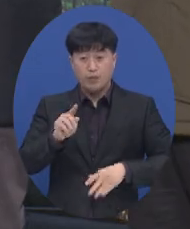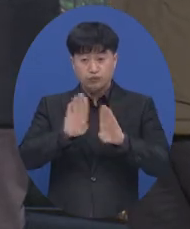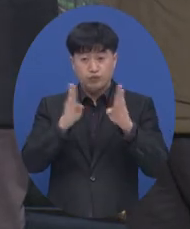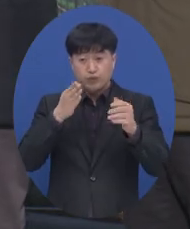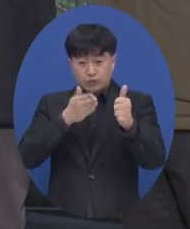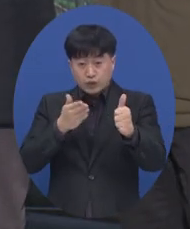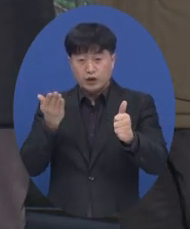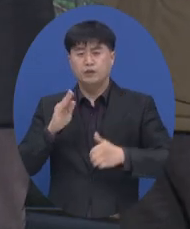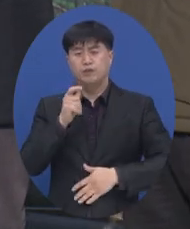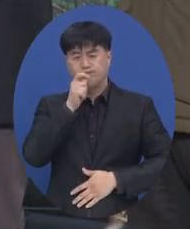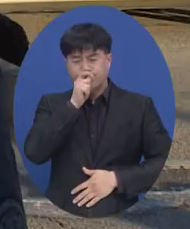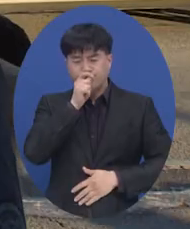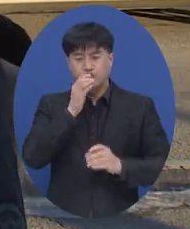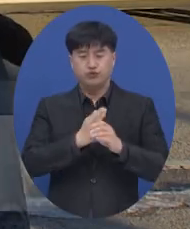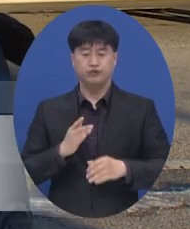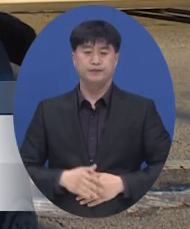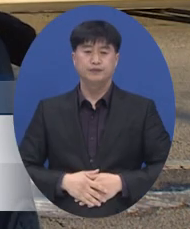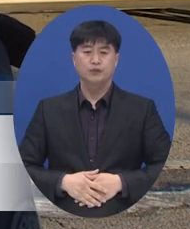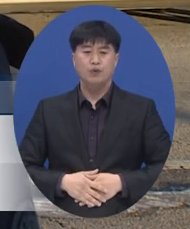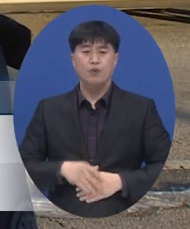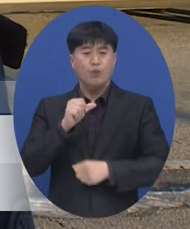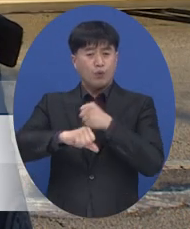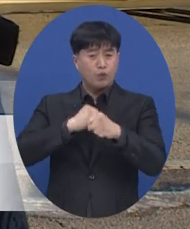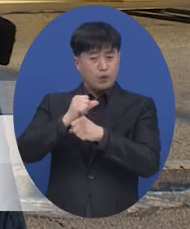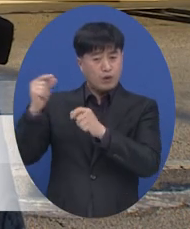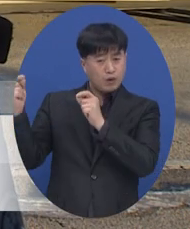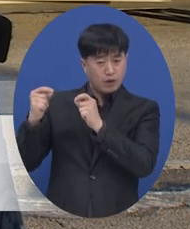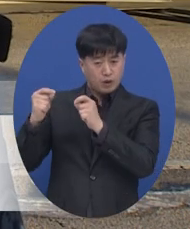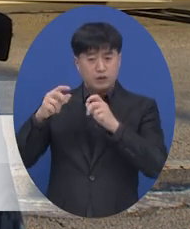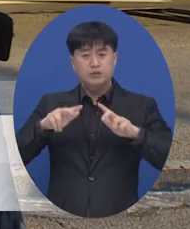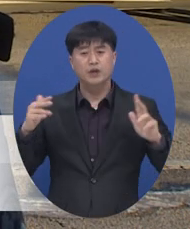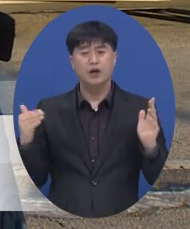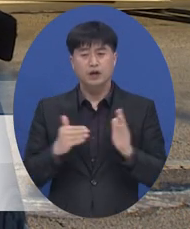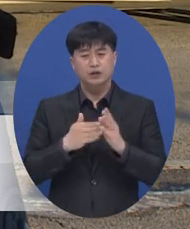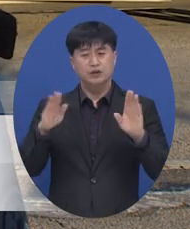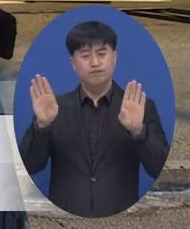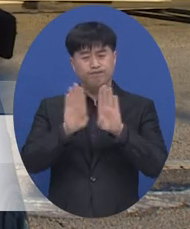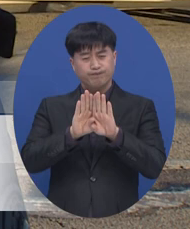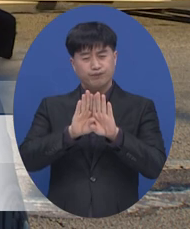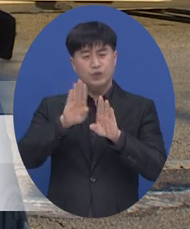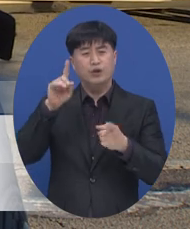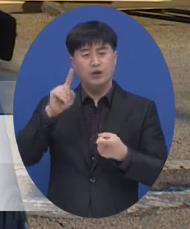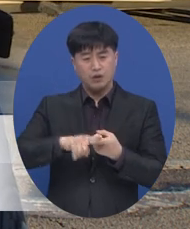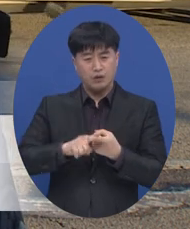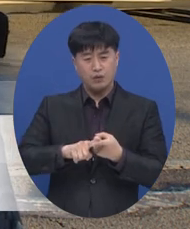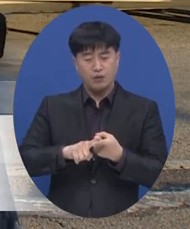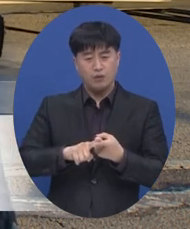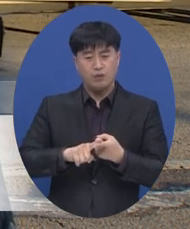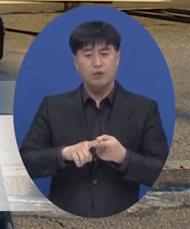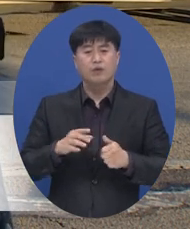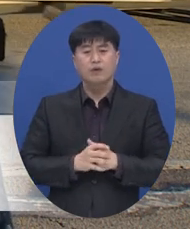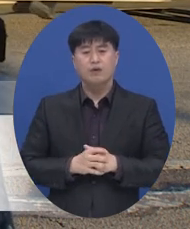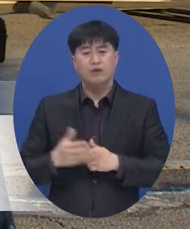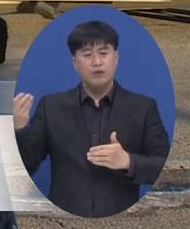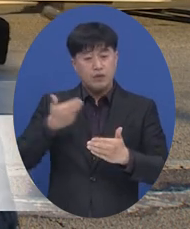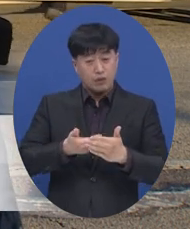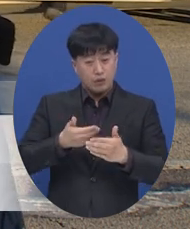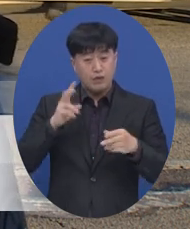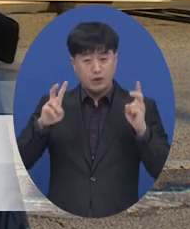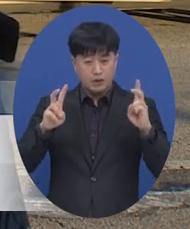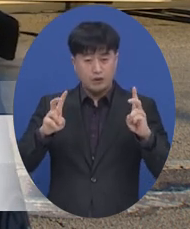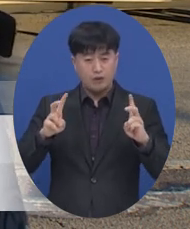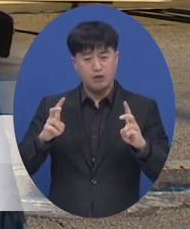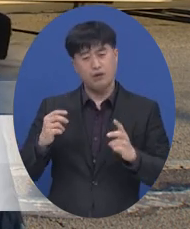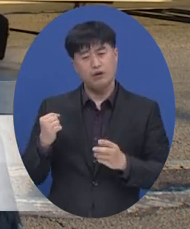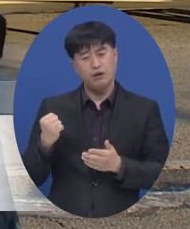묵묵부답 입니다 5년을 다 되어가는 지금까지 안 열리 그 과정이 입주기업